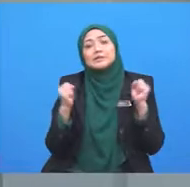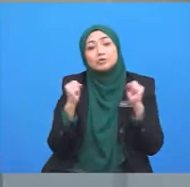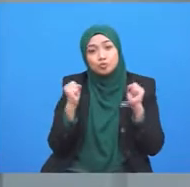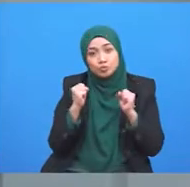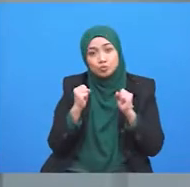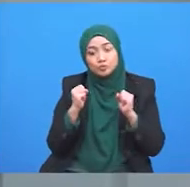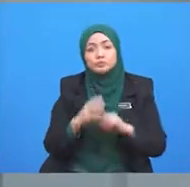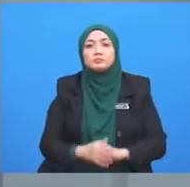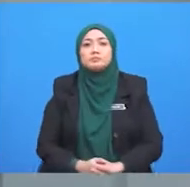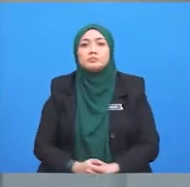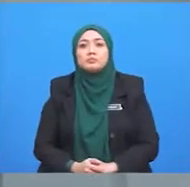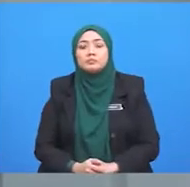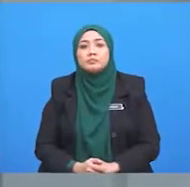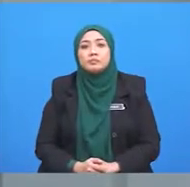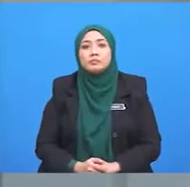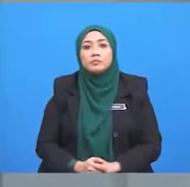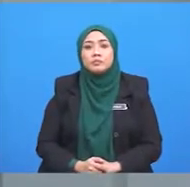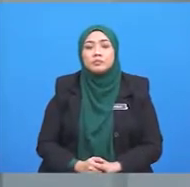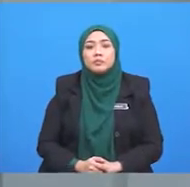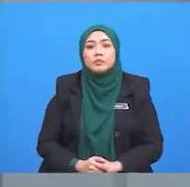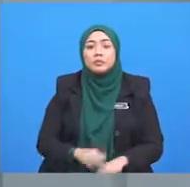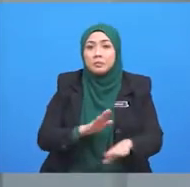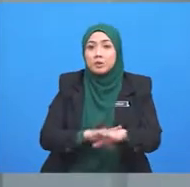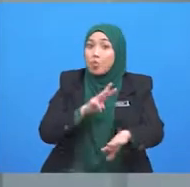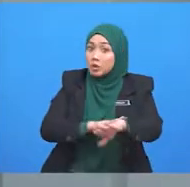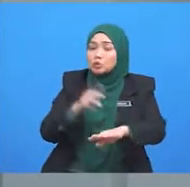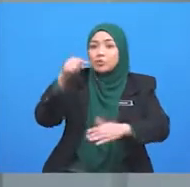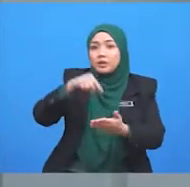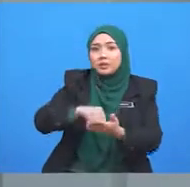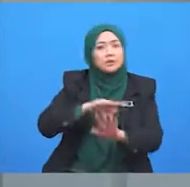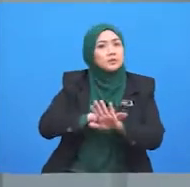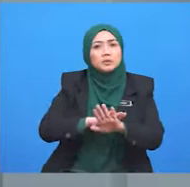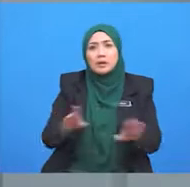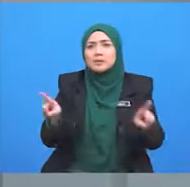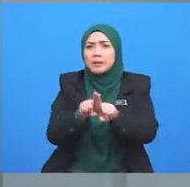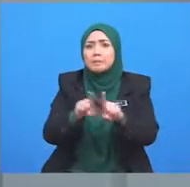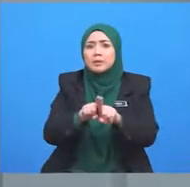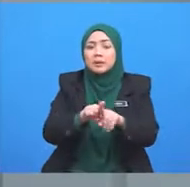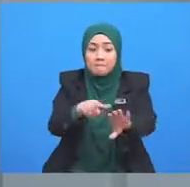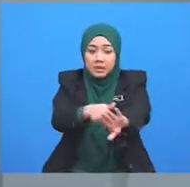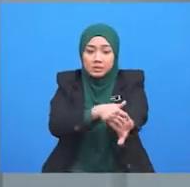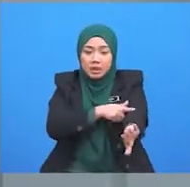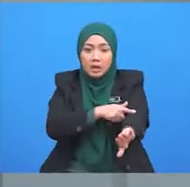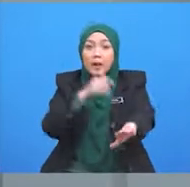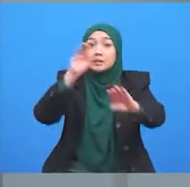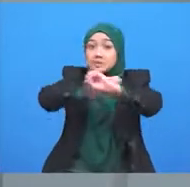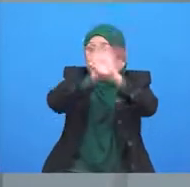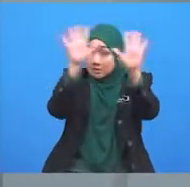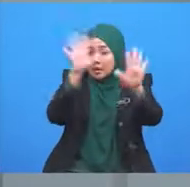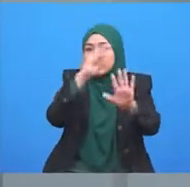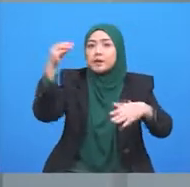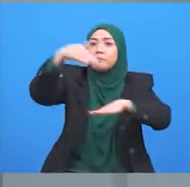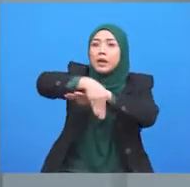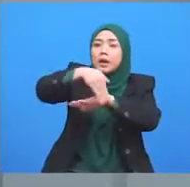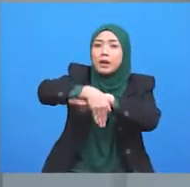Pelajar-pelajar, semasa kejadian solstis, keadaan siang dan malam tidak sama panjang di hemisfera utara dan di hemisfera